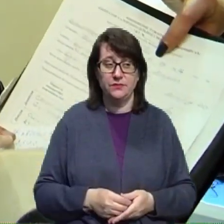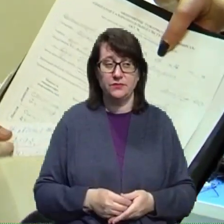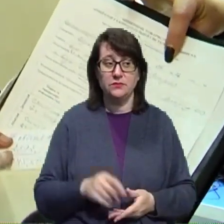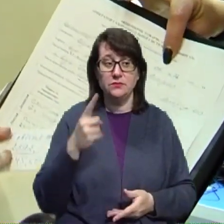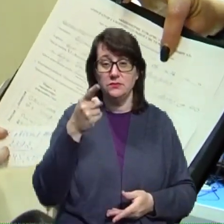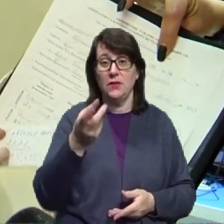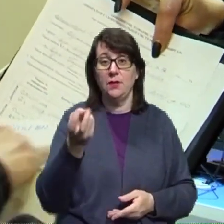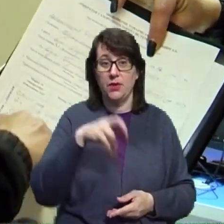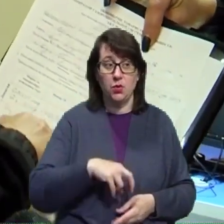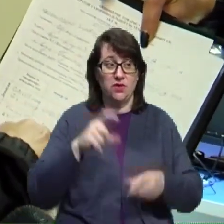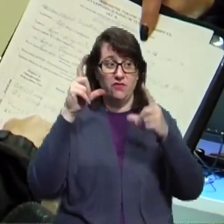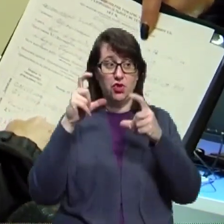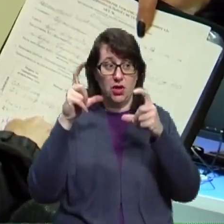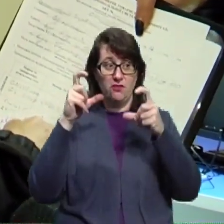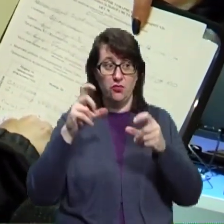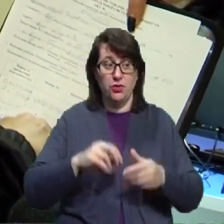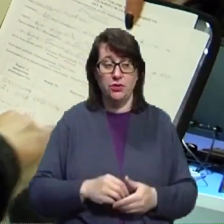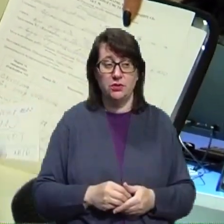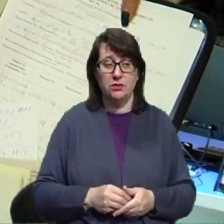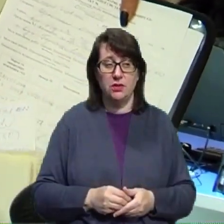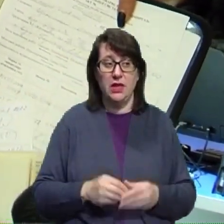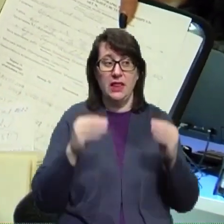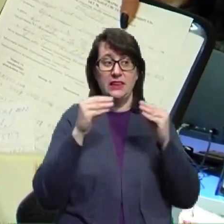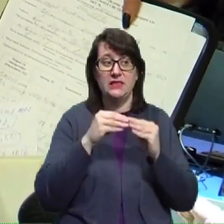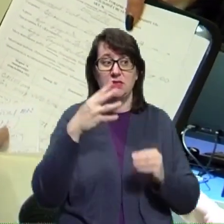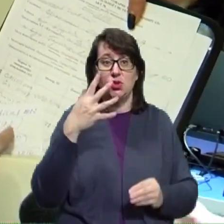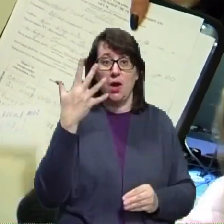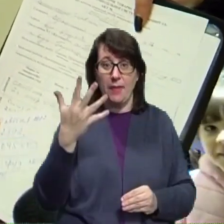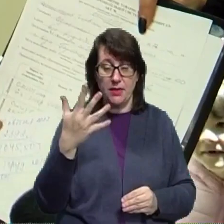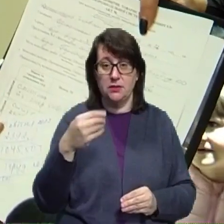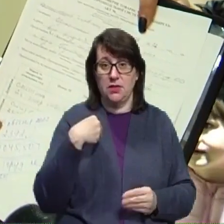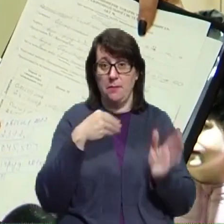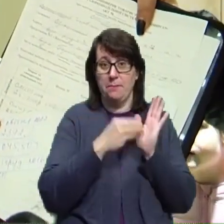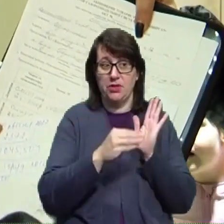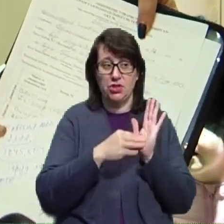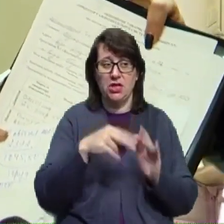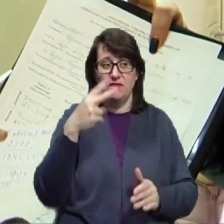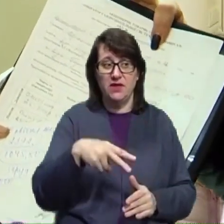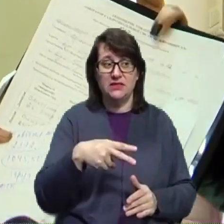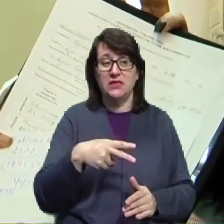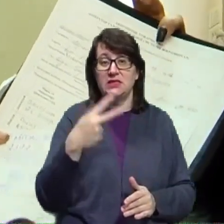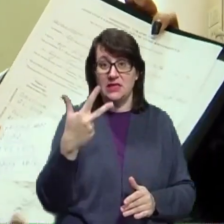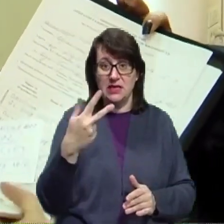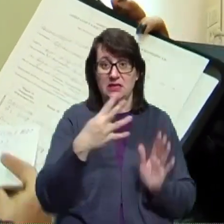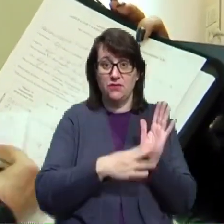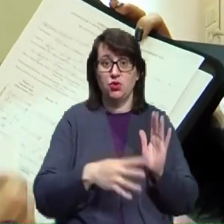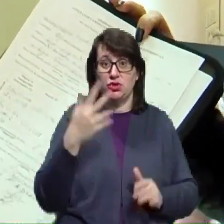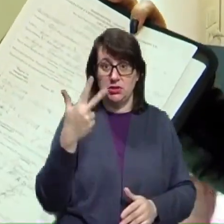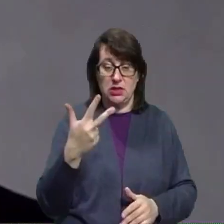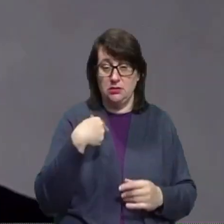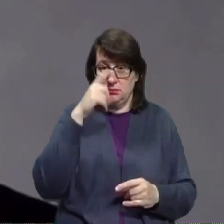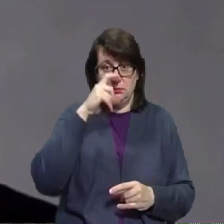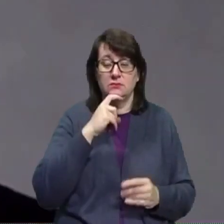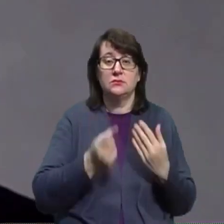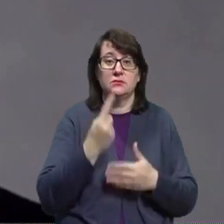приходять, фотографують. 10.45 на щотчику. Нам тут пишуть 23.92. Чого так? Я не можу поняти, де вони взяли.